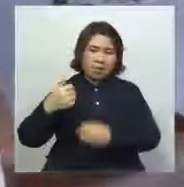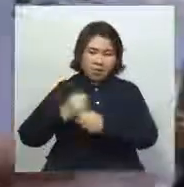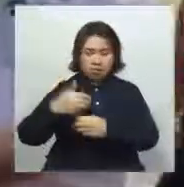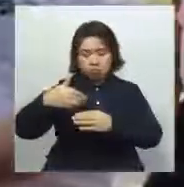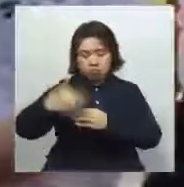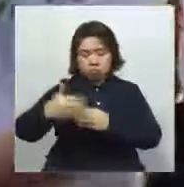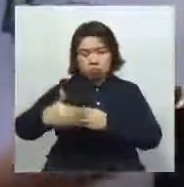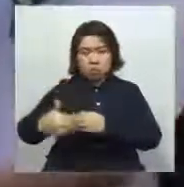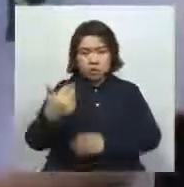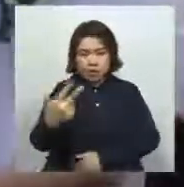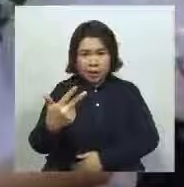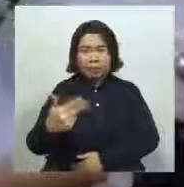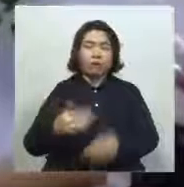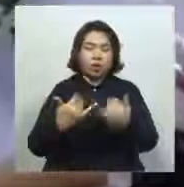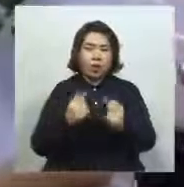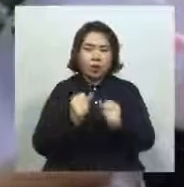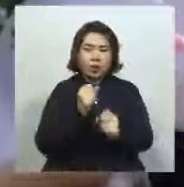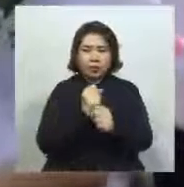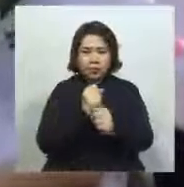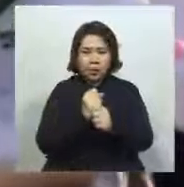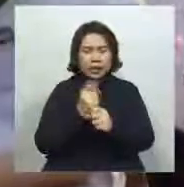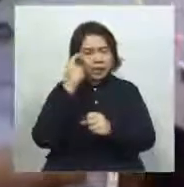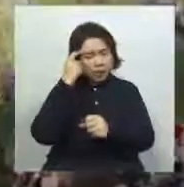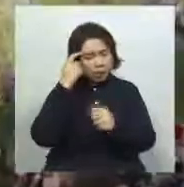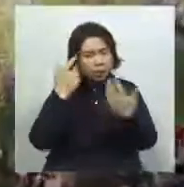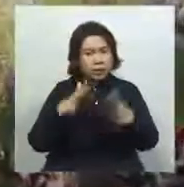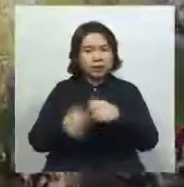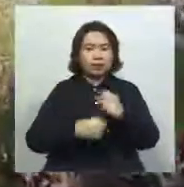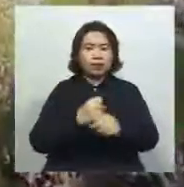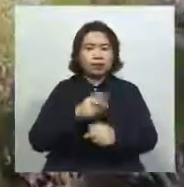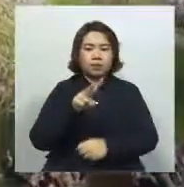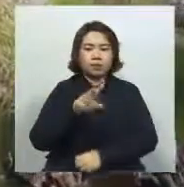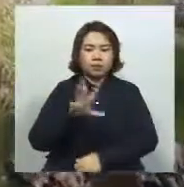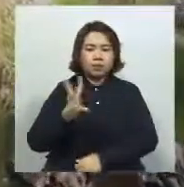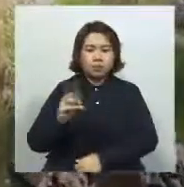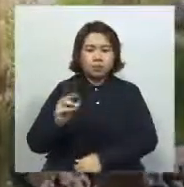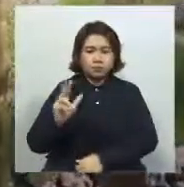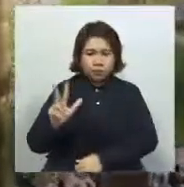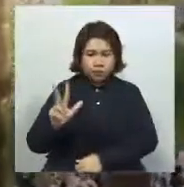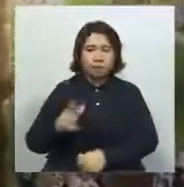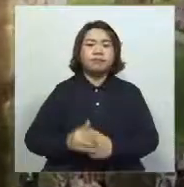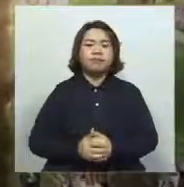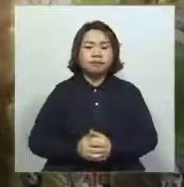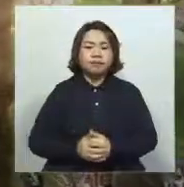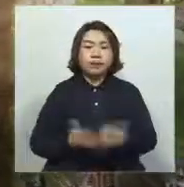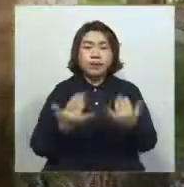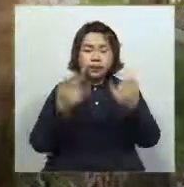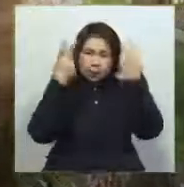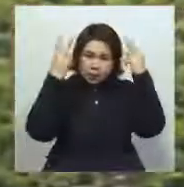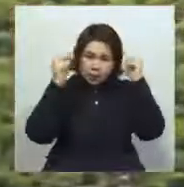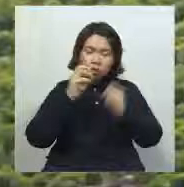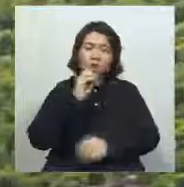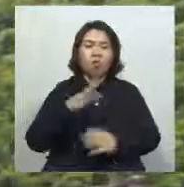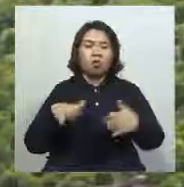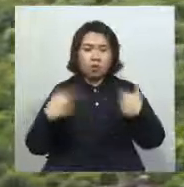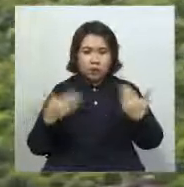ซึ่งขณะนี้เนี่ยนะฮะอยู่ระหว่างดำเนินการคาดว่าจะแล้วเสร็จทั้งหมดในปี2563นะครับพร้อมกันนี้ท่านนายกได้กล่าวแสดงความยิน